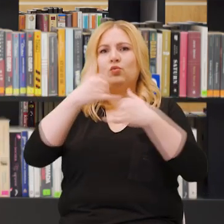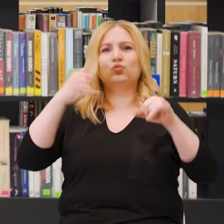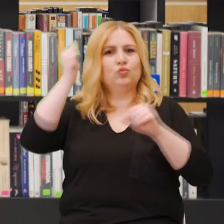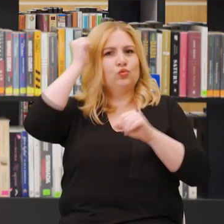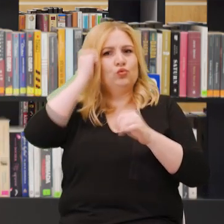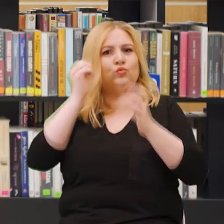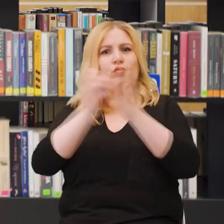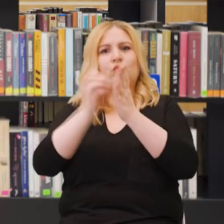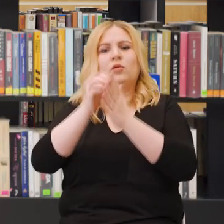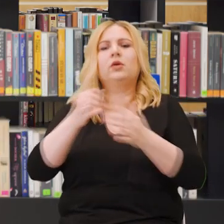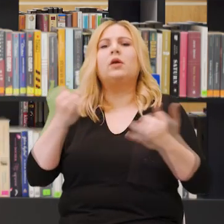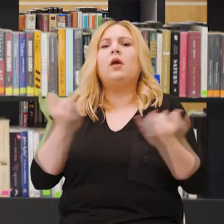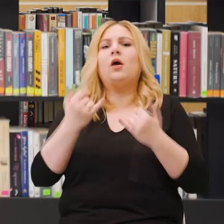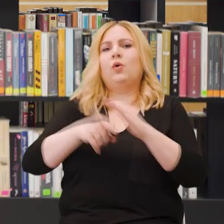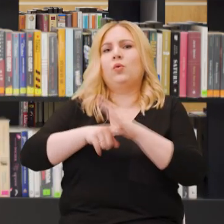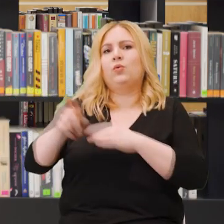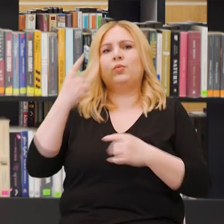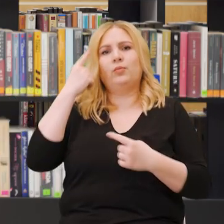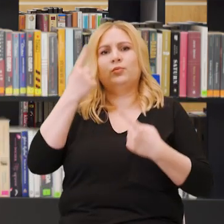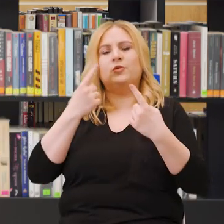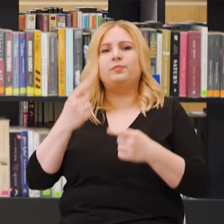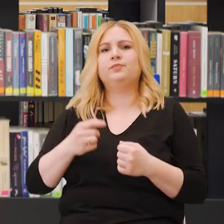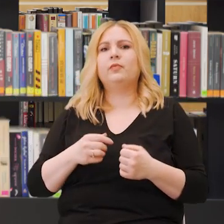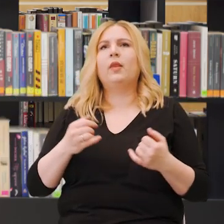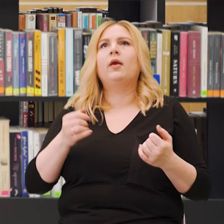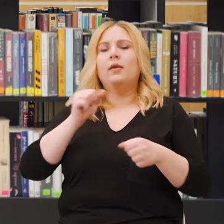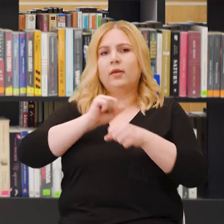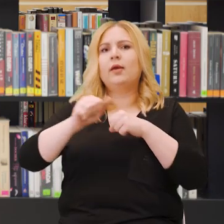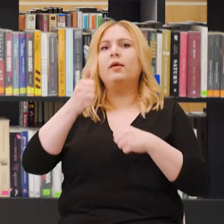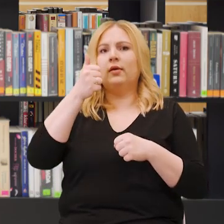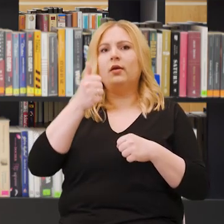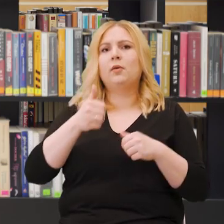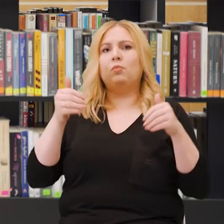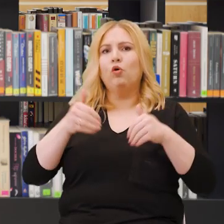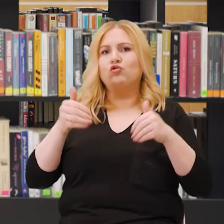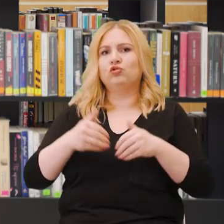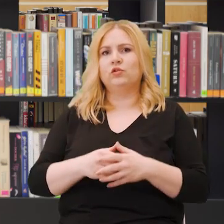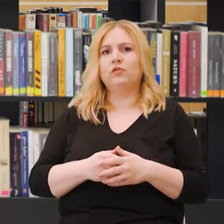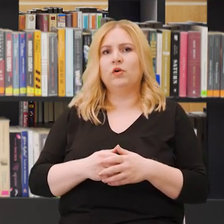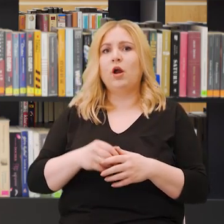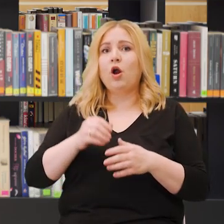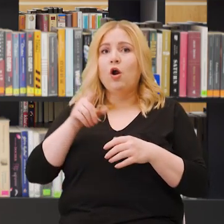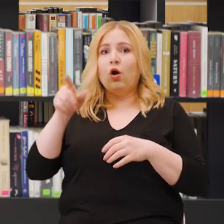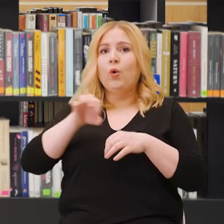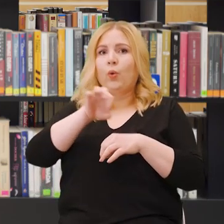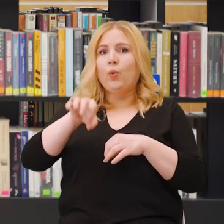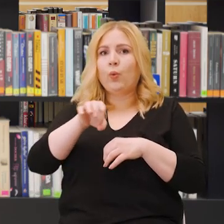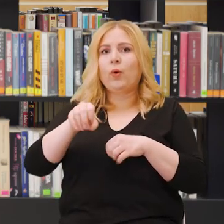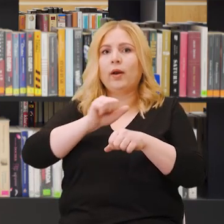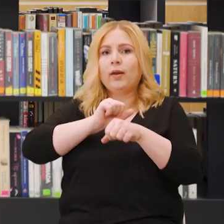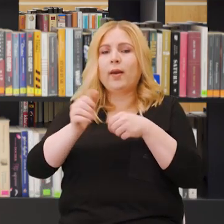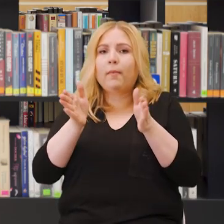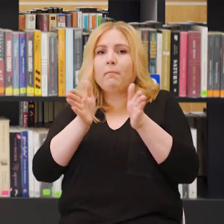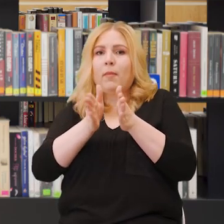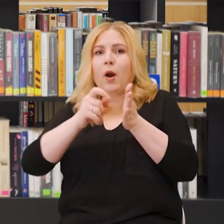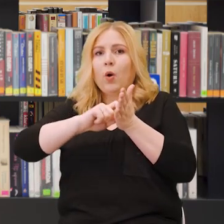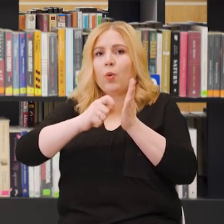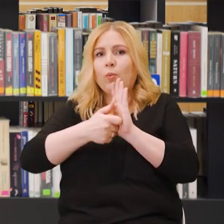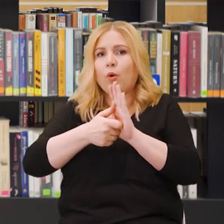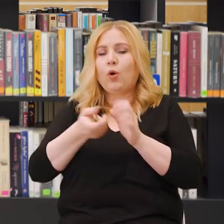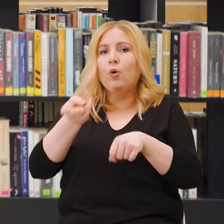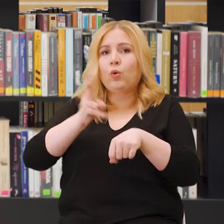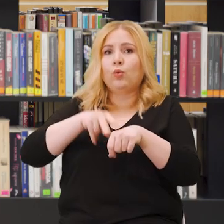dróg nie wchodziła w rachubę. Była wszakże jeszcze jedna możliwość. Tuż obok kuchni mieściła się malutka spiżarnia,